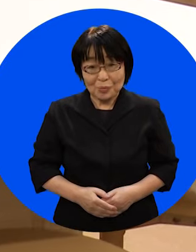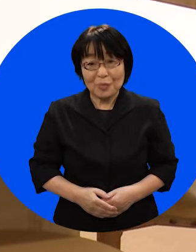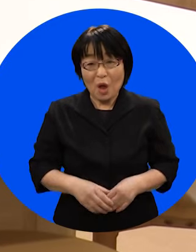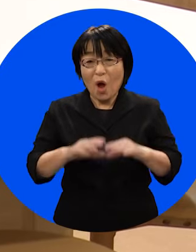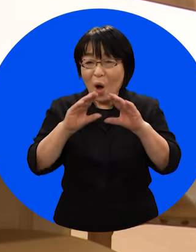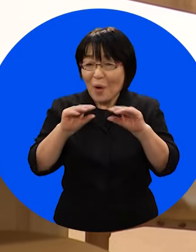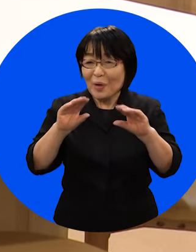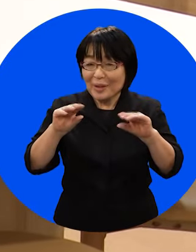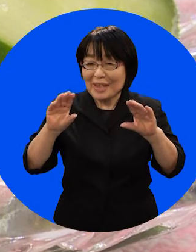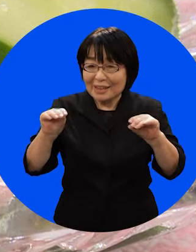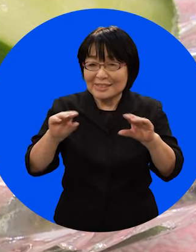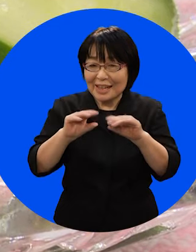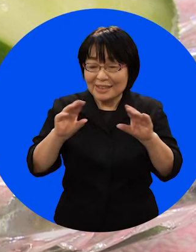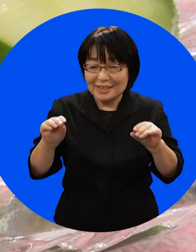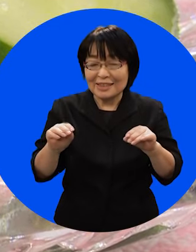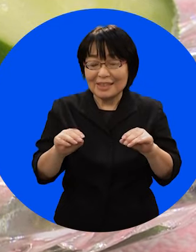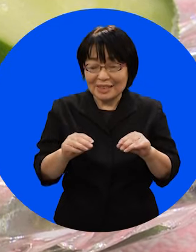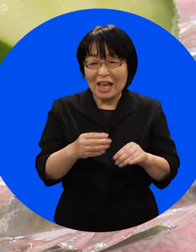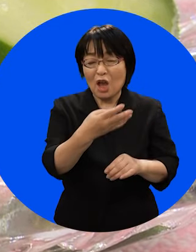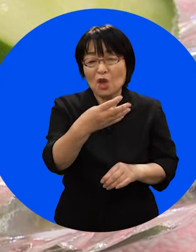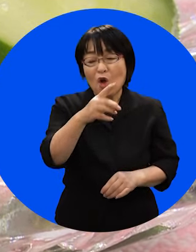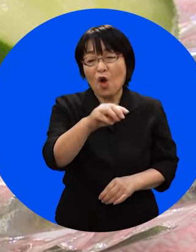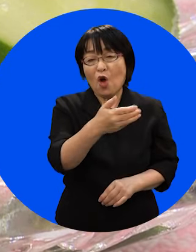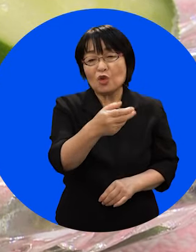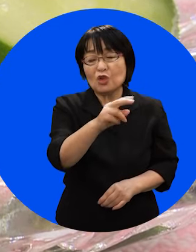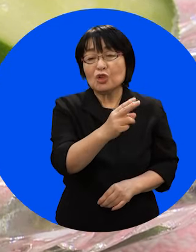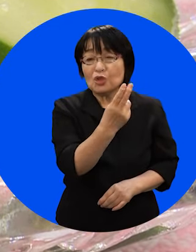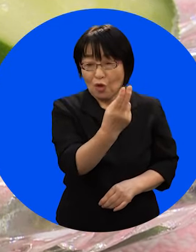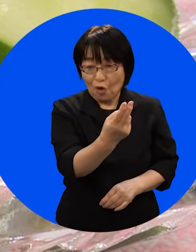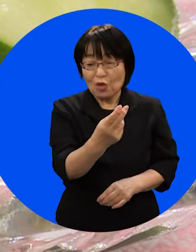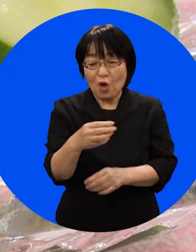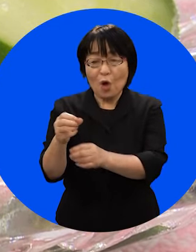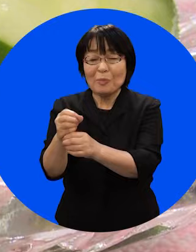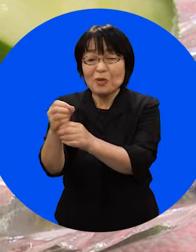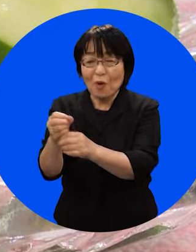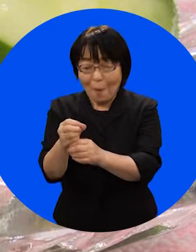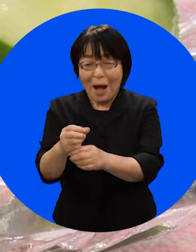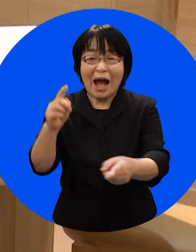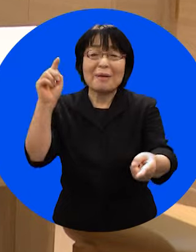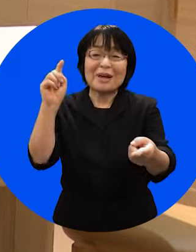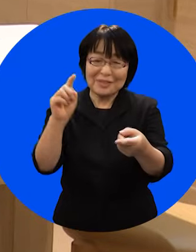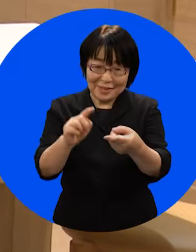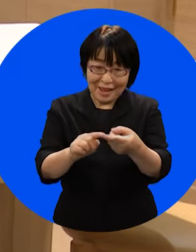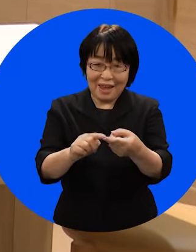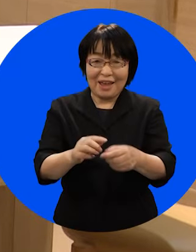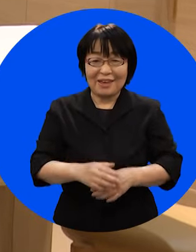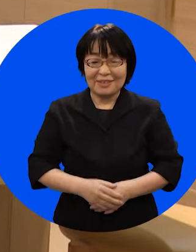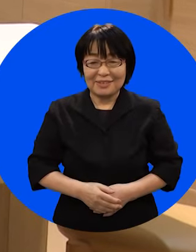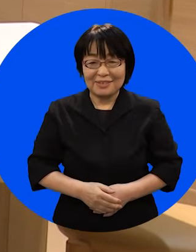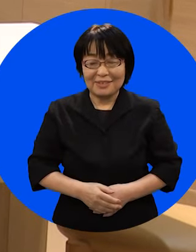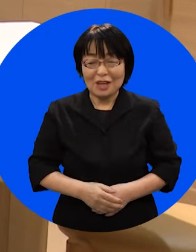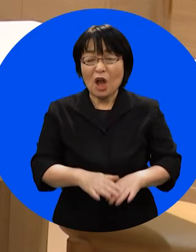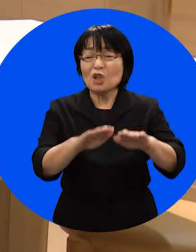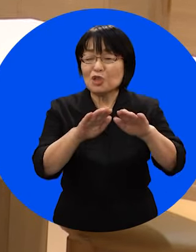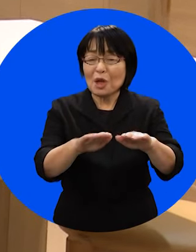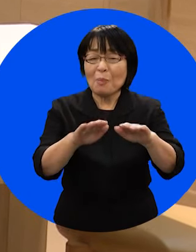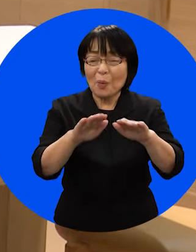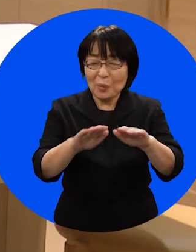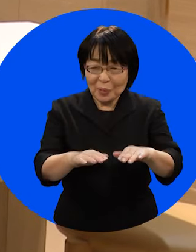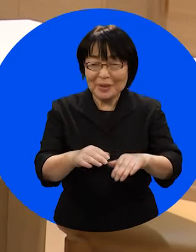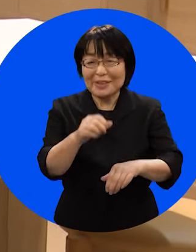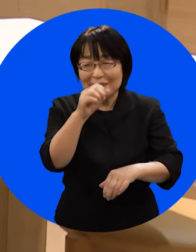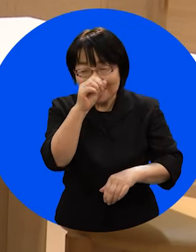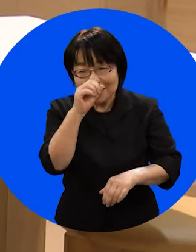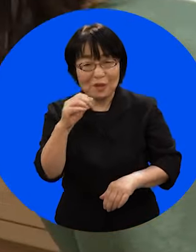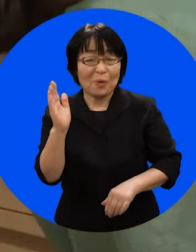シャキシャキ。やっぱり発酵食品なので相性抜群ですね。漬物に本当最適だと思います